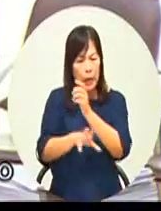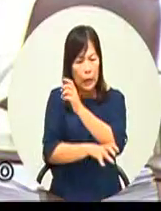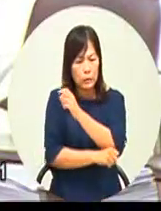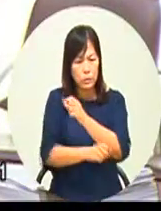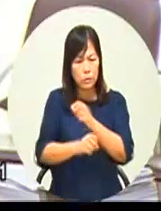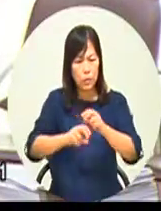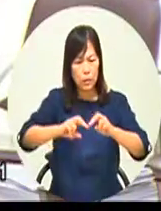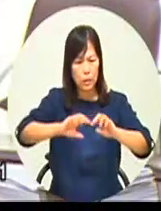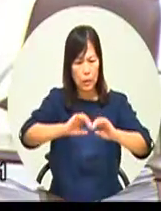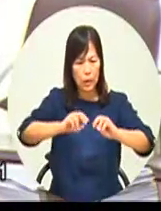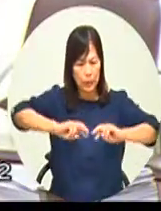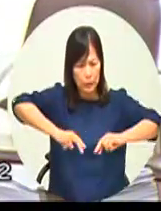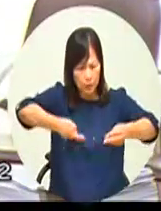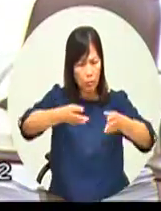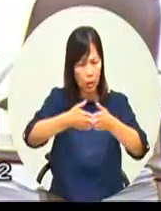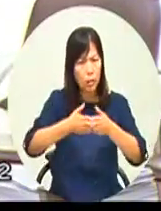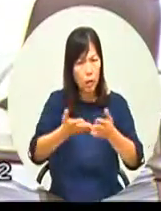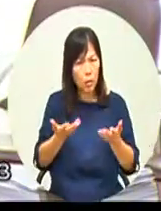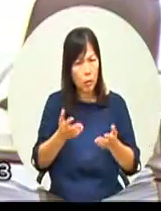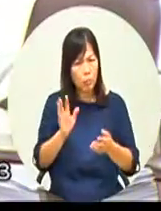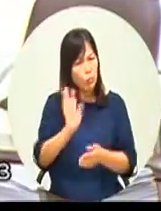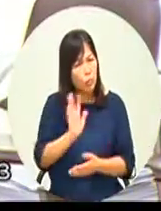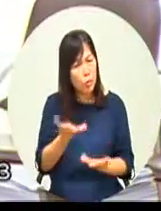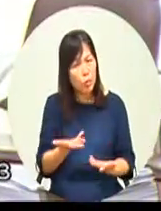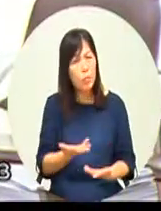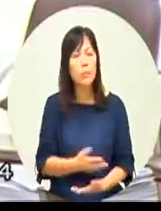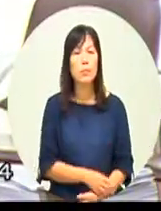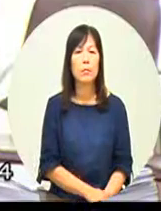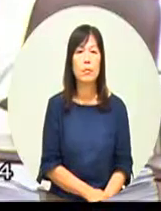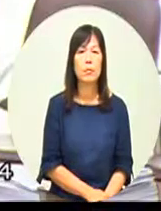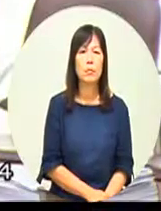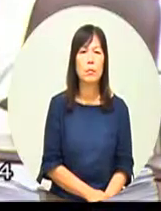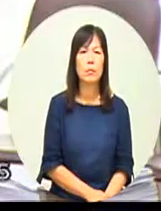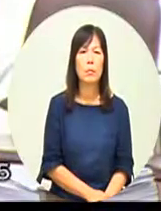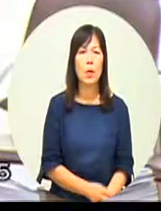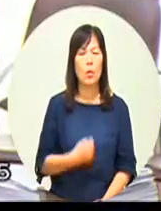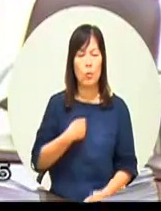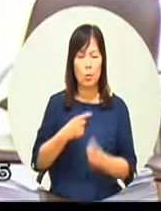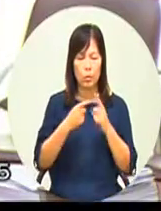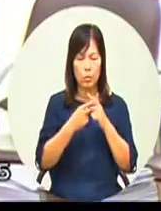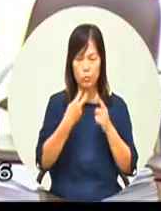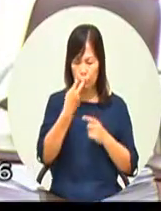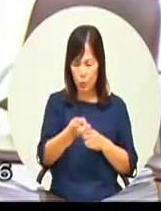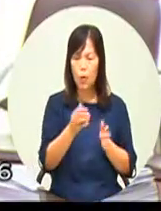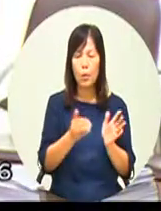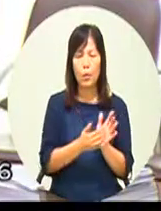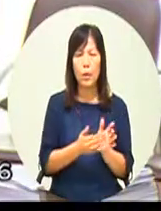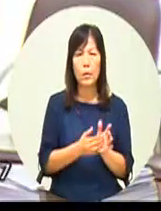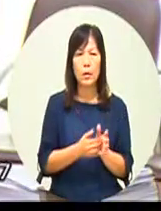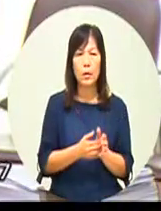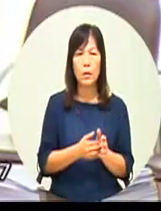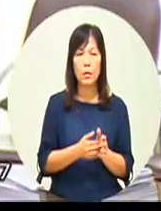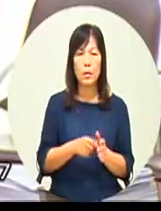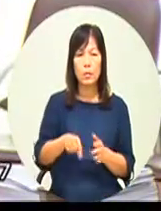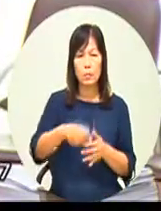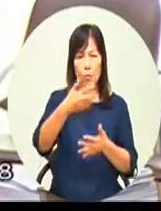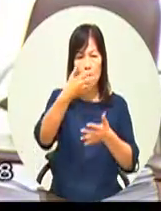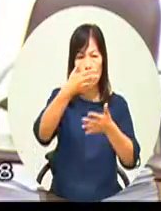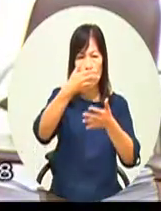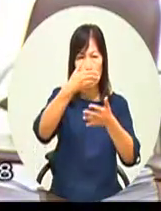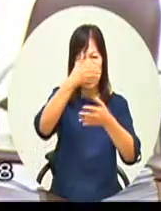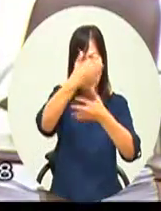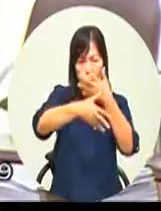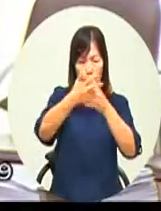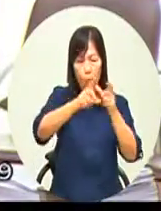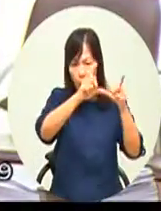好吗？那这个本席有去看现场，那这个画面我们也有去